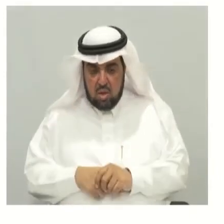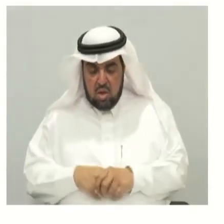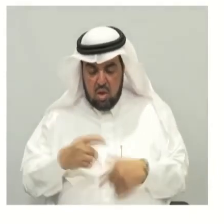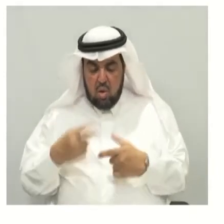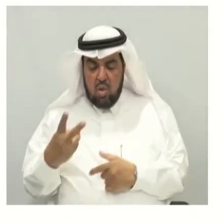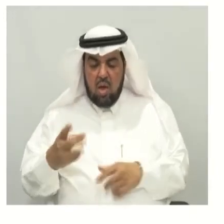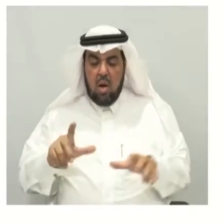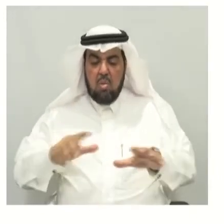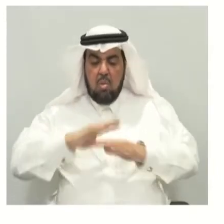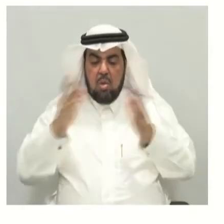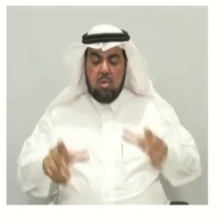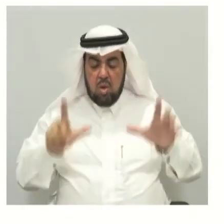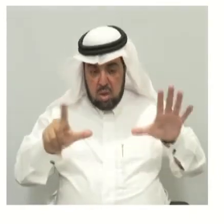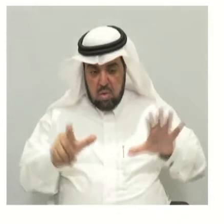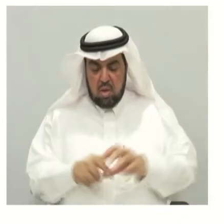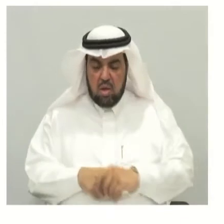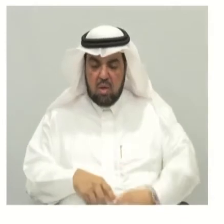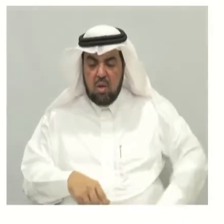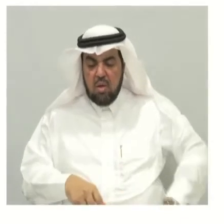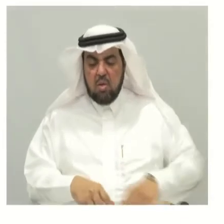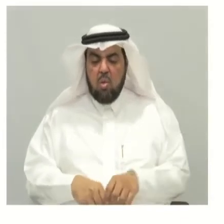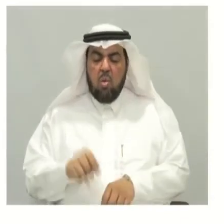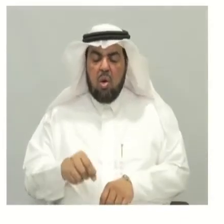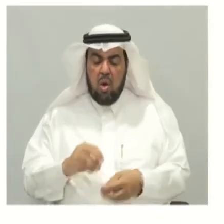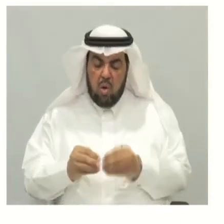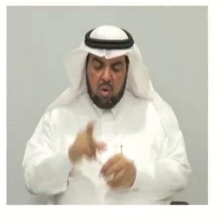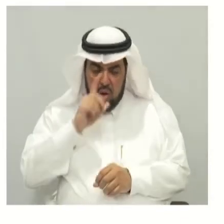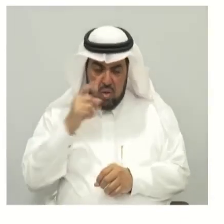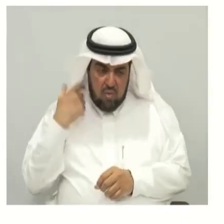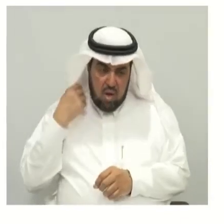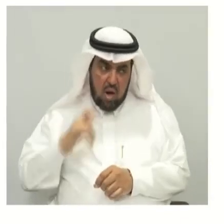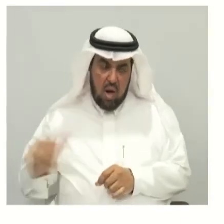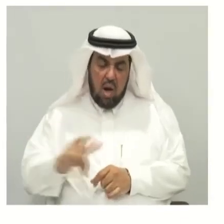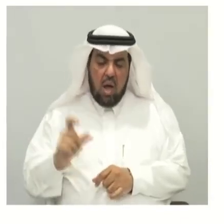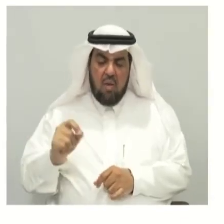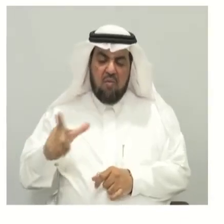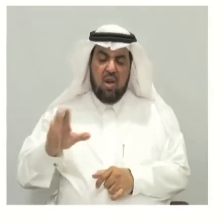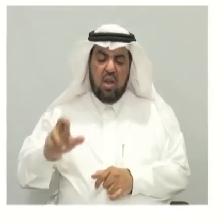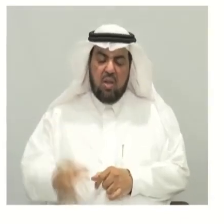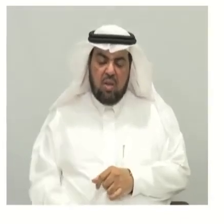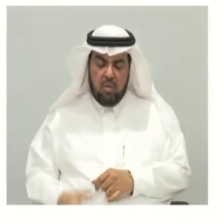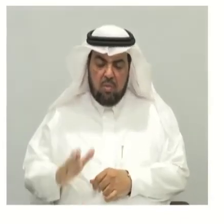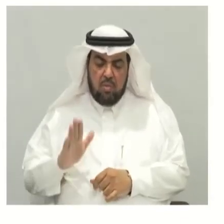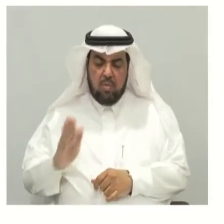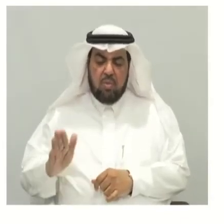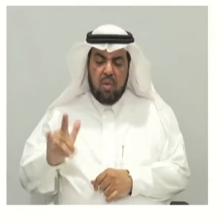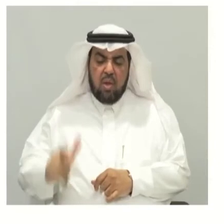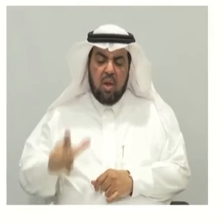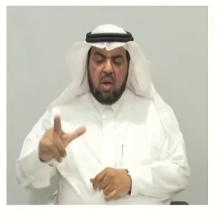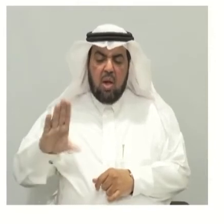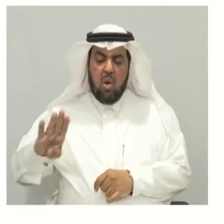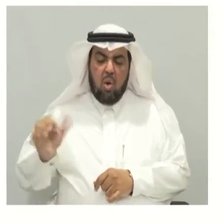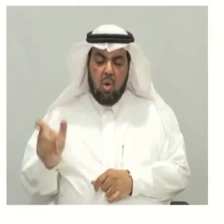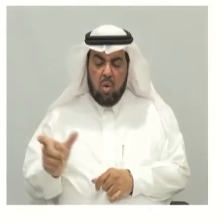الثانية والمجموعة السابعة عشر، وهو لونه أصفر، هو لا فلز. سيليكون، أين السيليكون؟ هذا هو